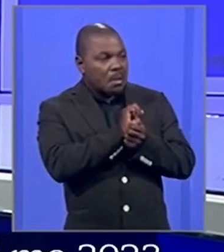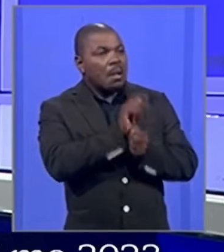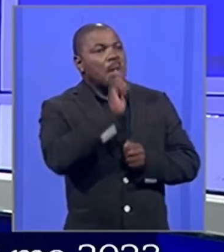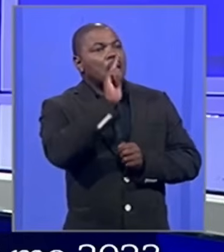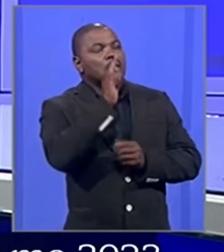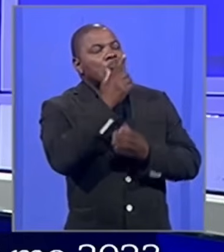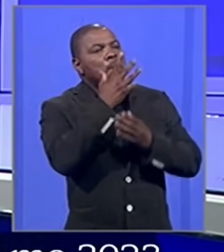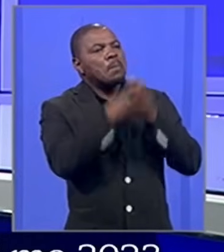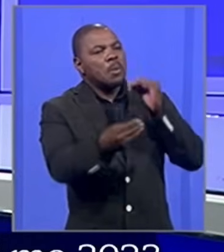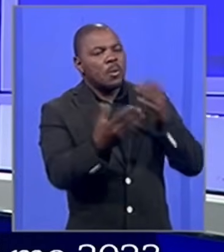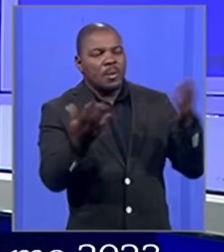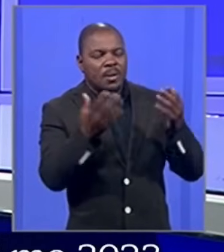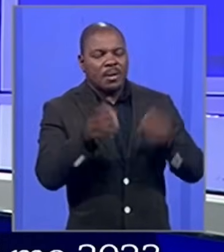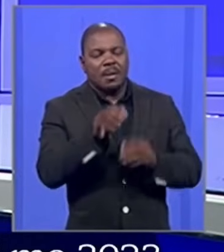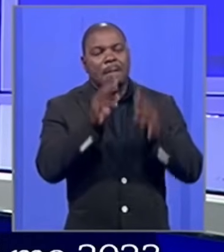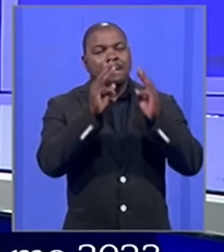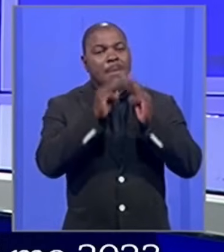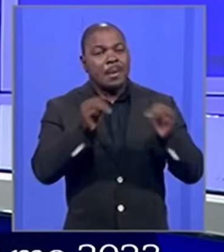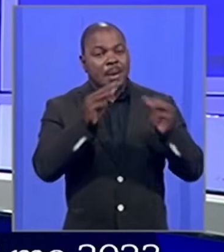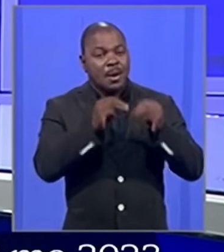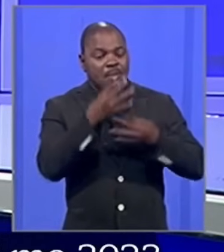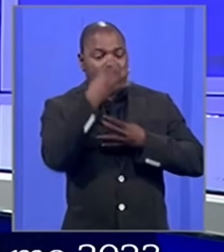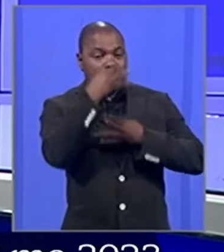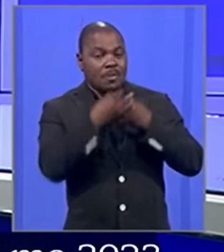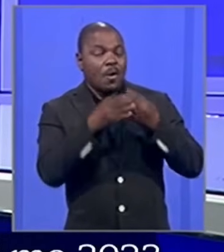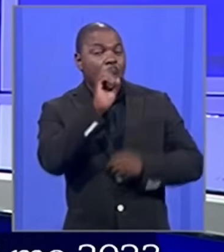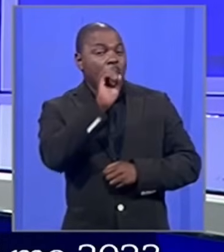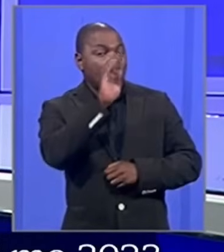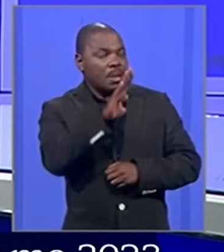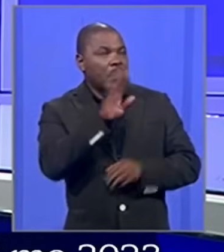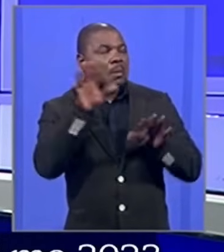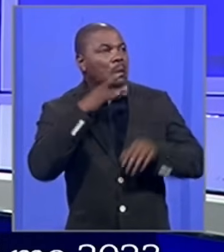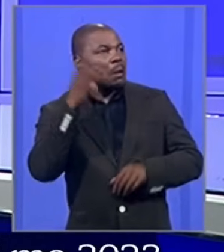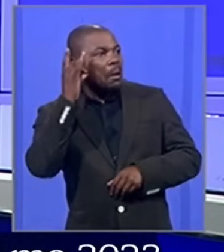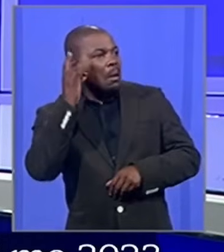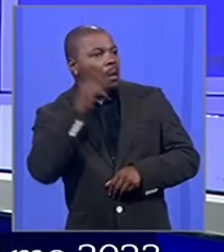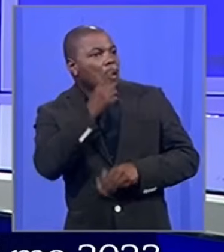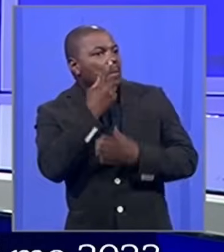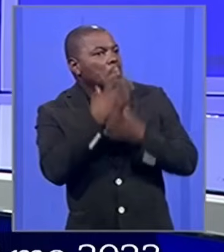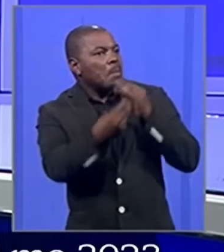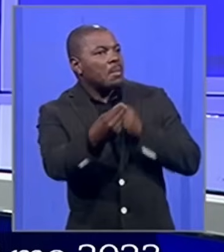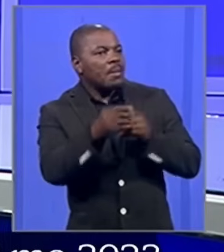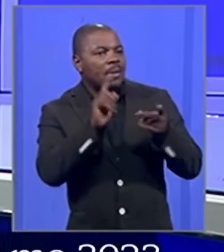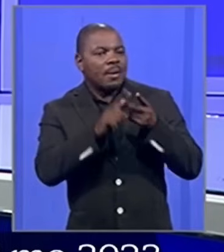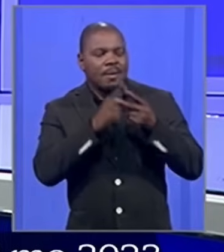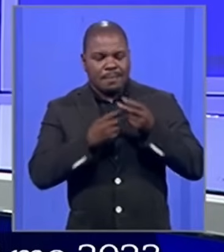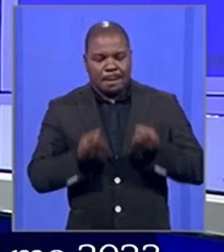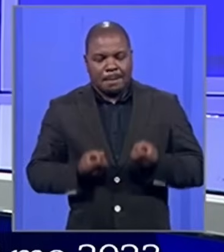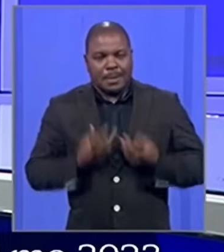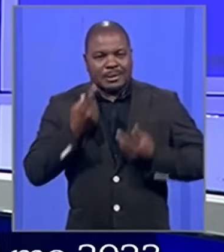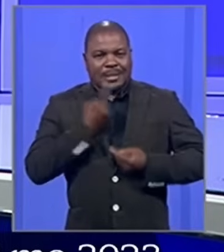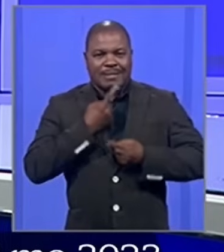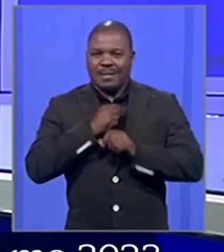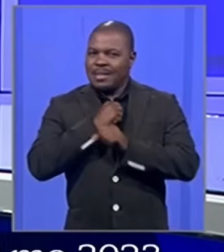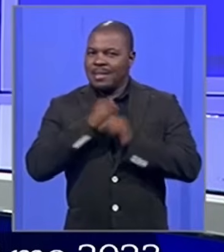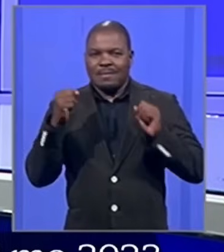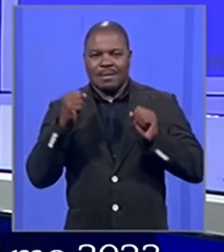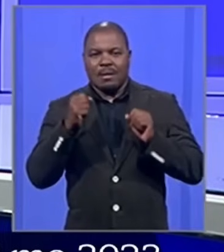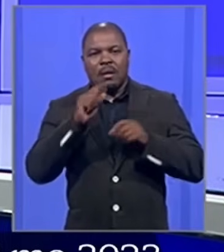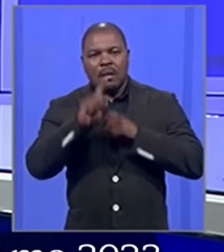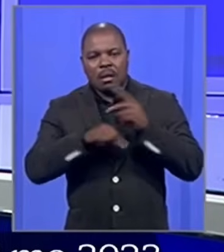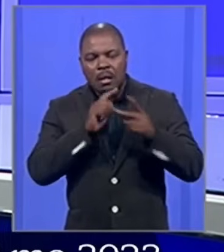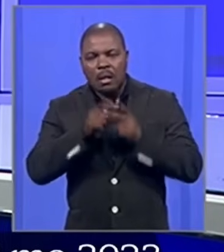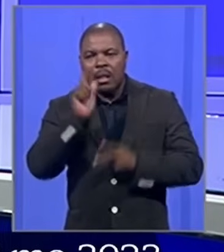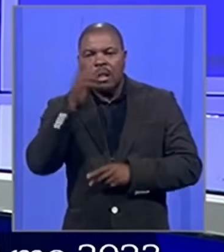ya Mangaung kwa Bloemfontein di ne di runya le gore ga ipolaya ka go iphisa go ne gape ga